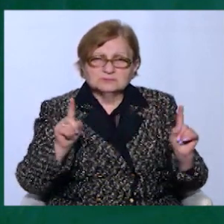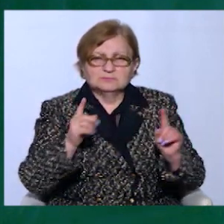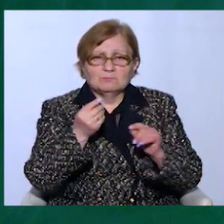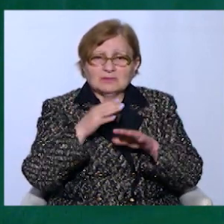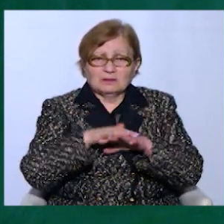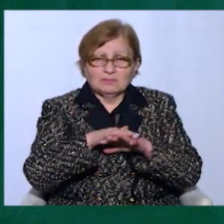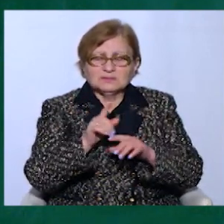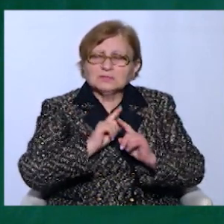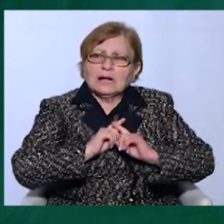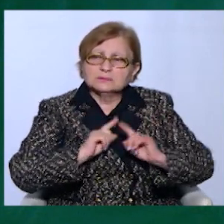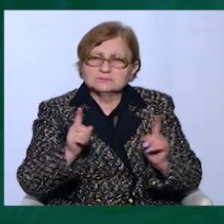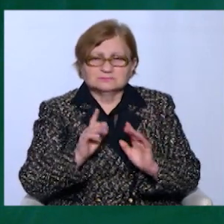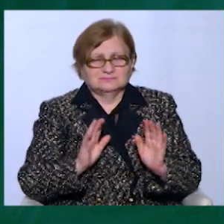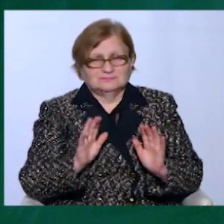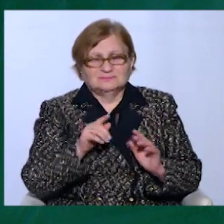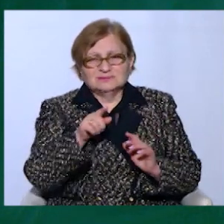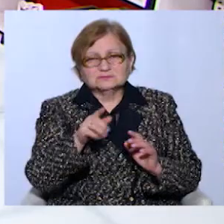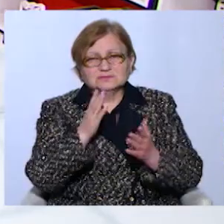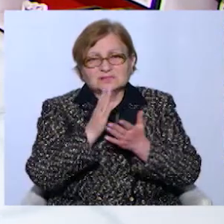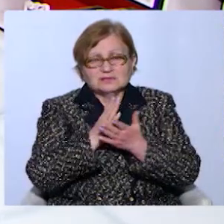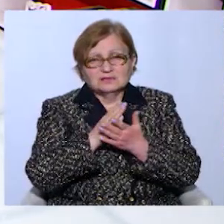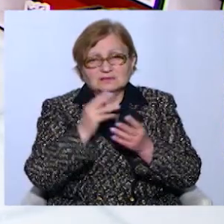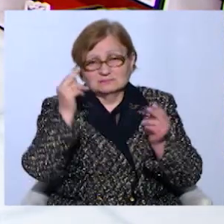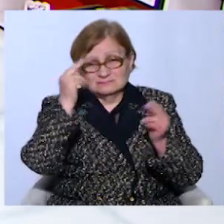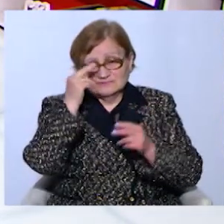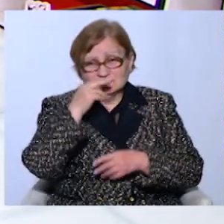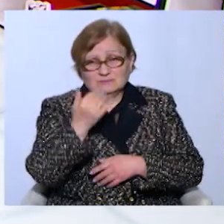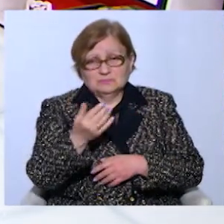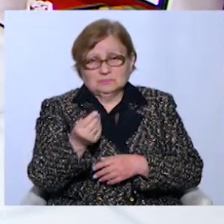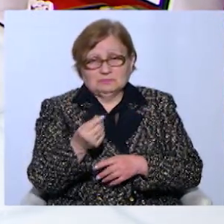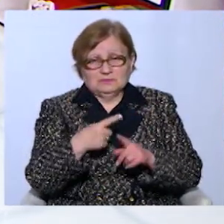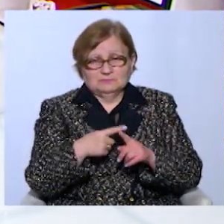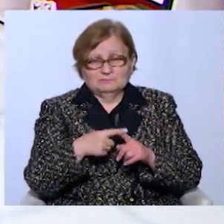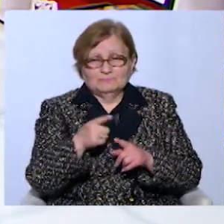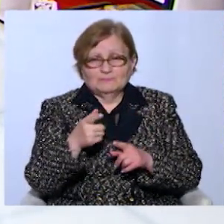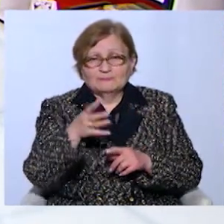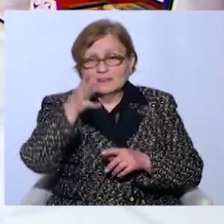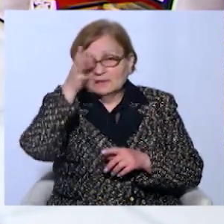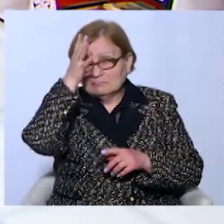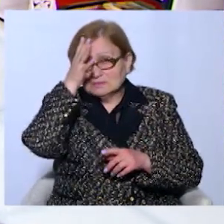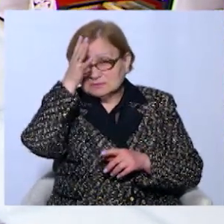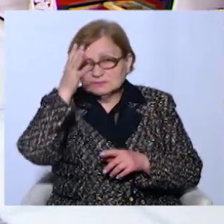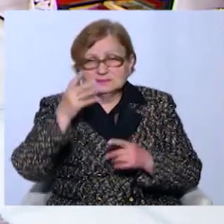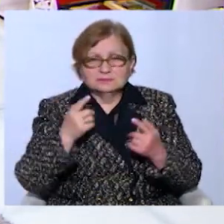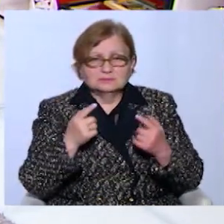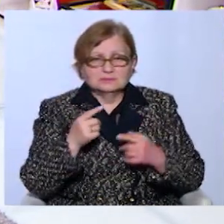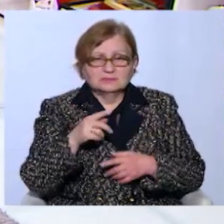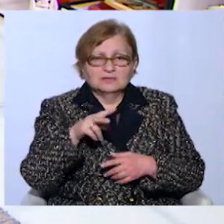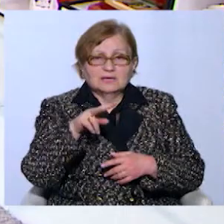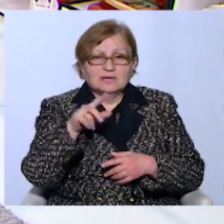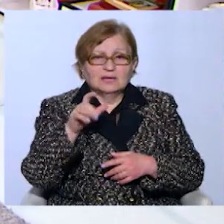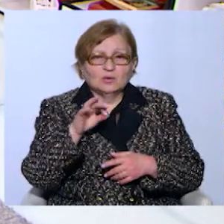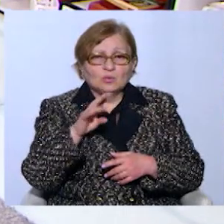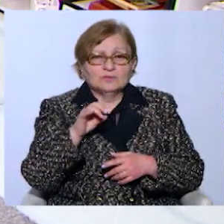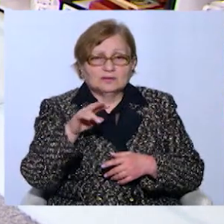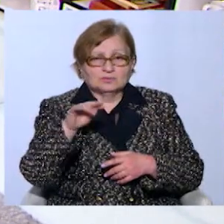ახლა ვამბობთ, რასაც ჩვენ ახლა ვაკეთებთ, რასაც ჩვენ ახლა გავდივართ. გიდებული მეცნიერი რეონარდოს აქ